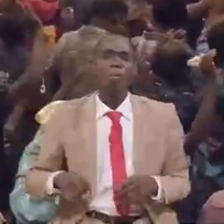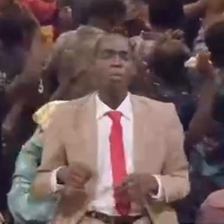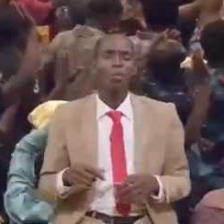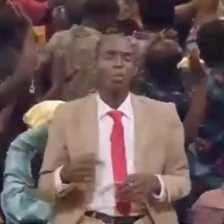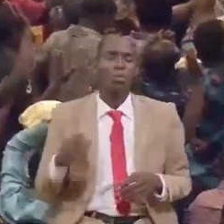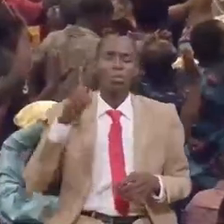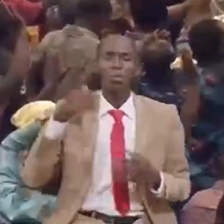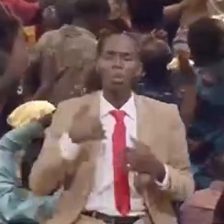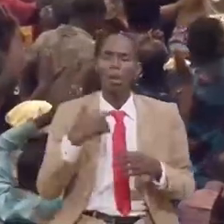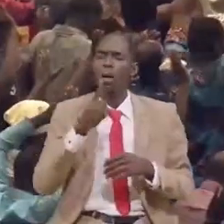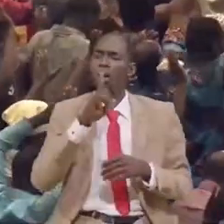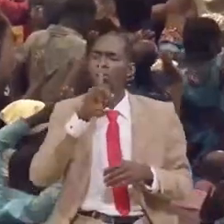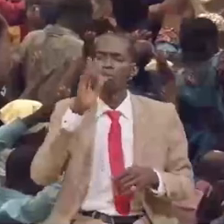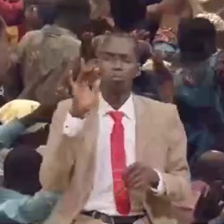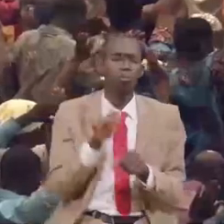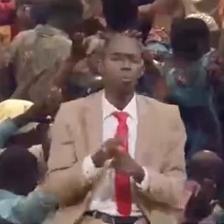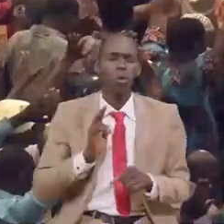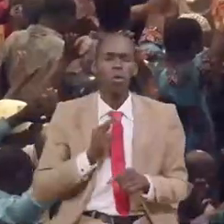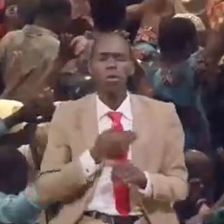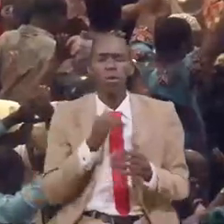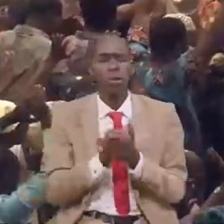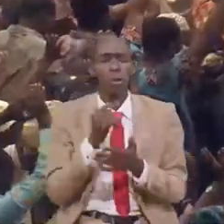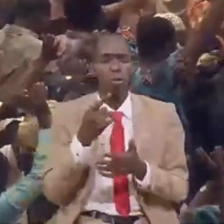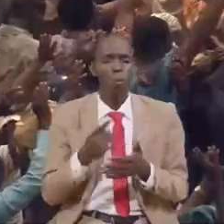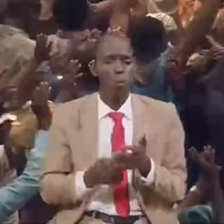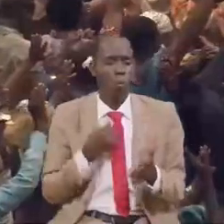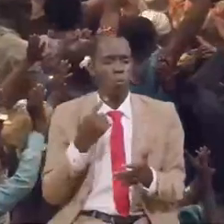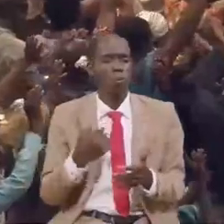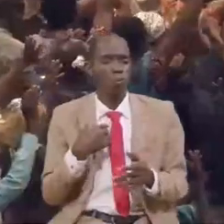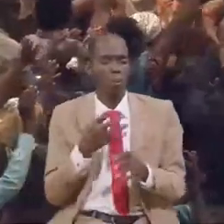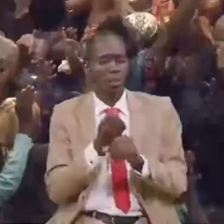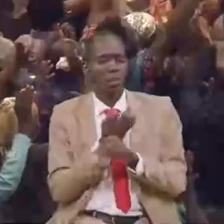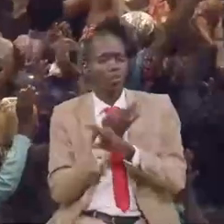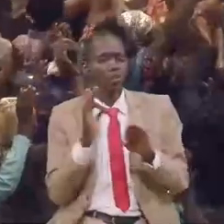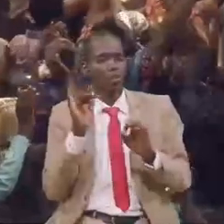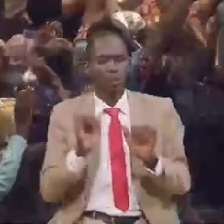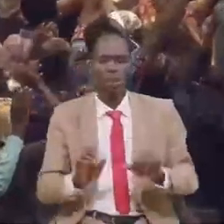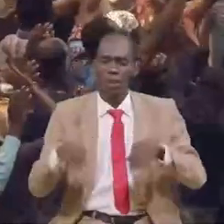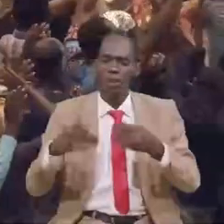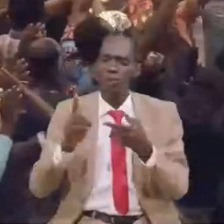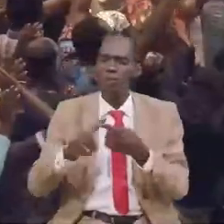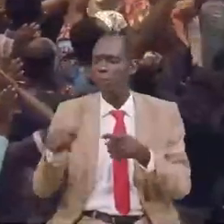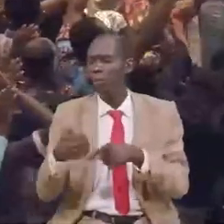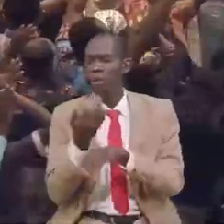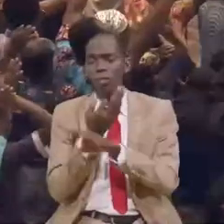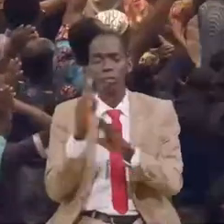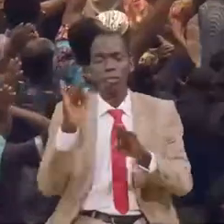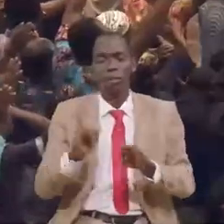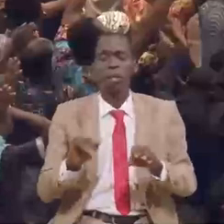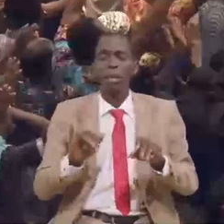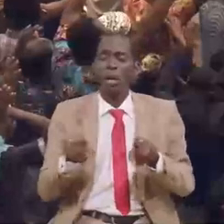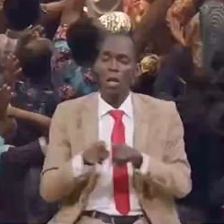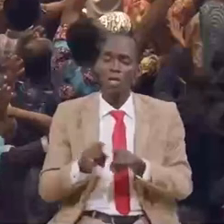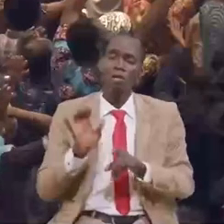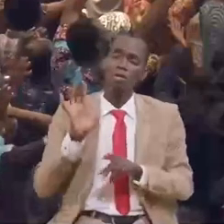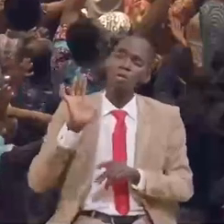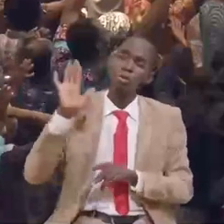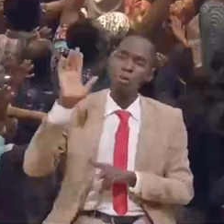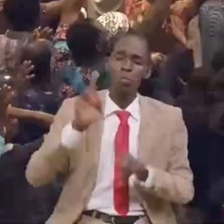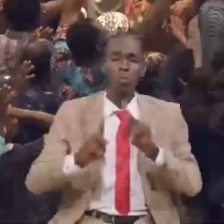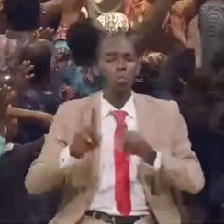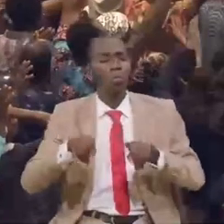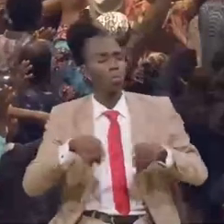as assuré que ce que nous recevons gratuitement, on peut donner gratuitement aux autres. comme ton peuple rentre à la maison